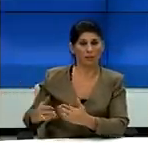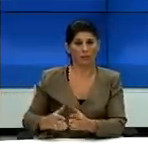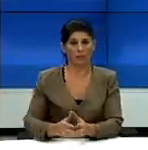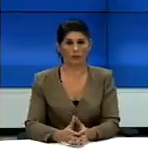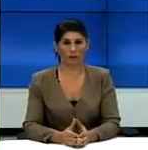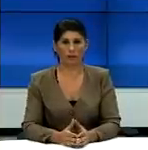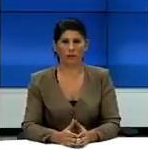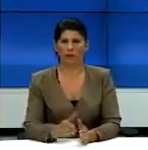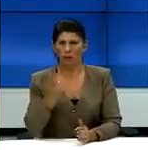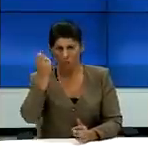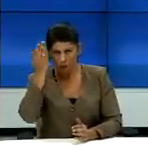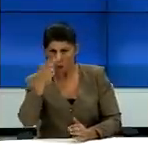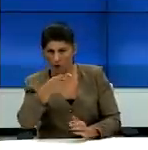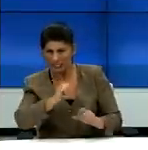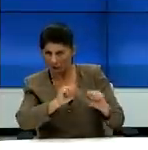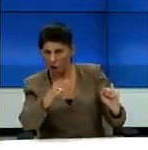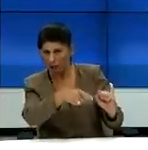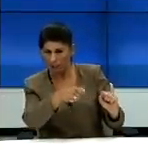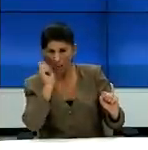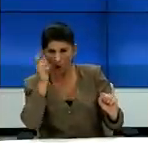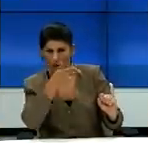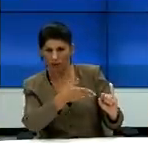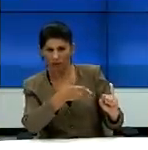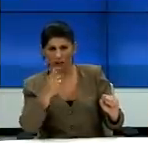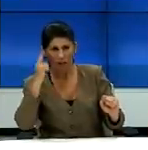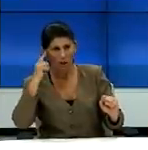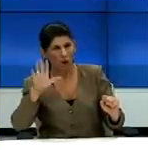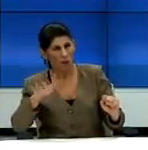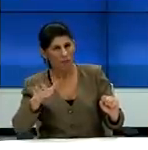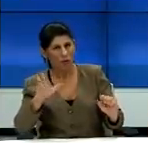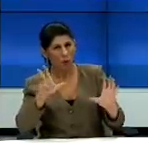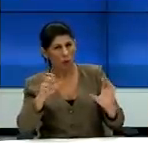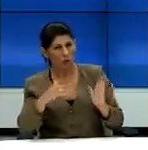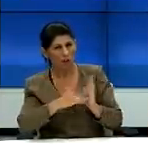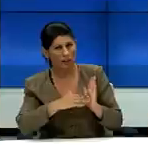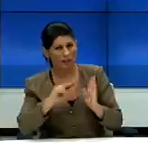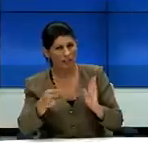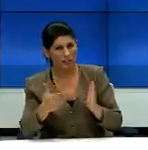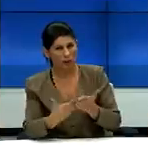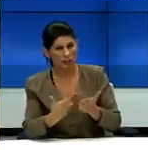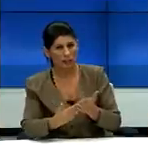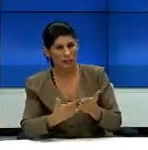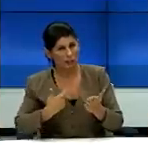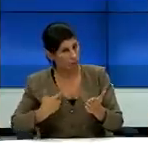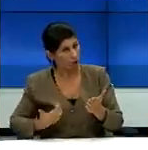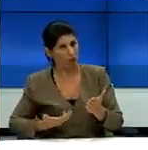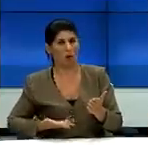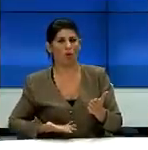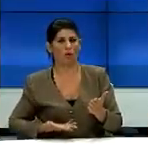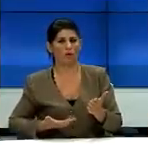Πόσο κόστισε? Με ρωτάτε πόσο κόστισε? Νομίζω γύρω στις 80.000 ευρώ λένε τα στοιχεία τα οποία έχω στη διάθεσή